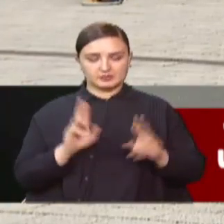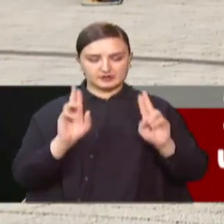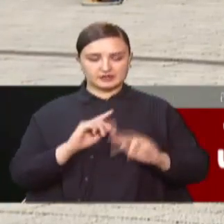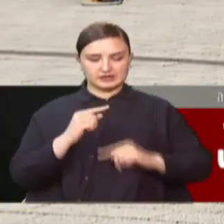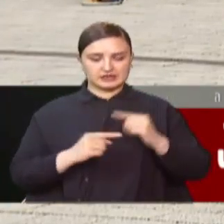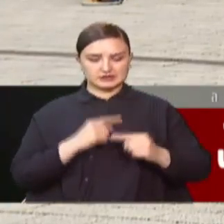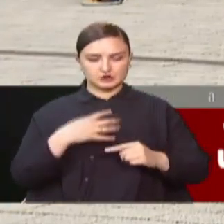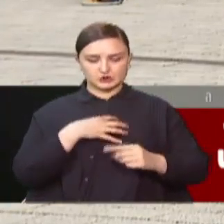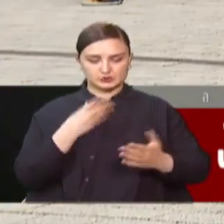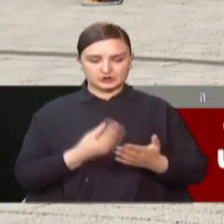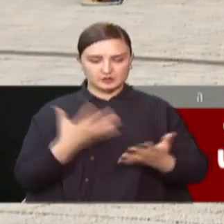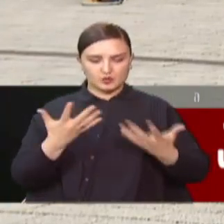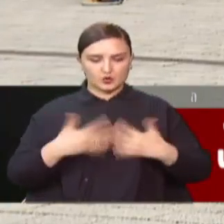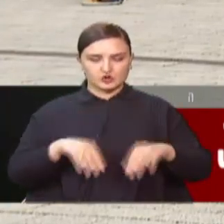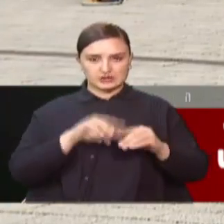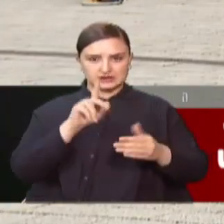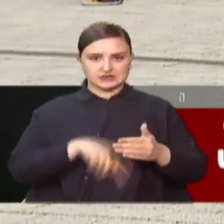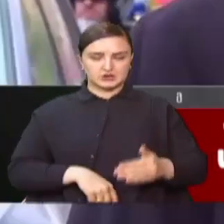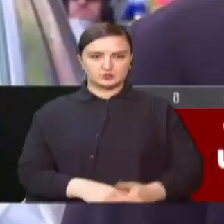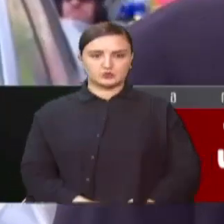ტრადიციული ღირებულებები, ოჯახი და სარწმუნოება.